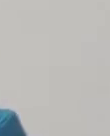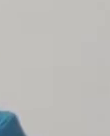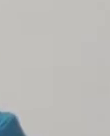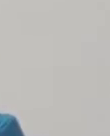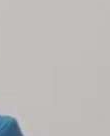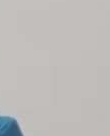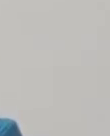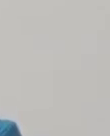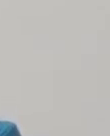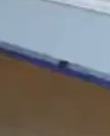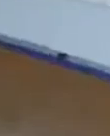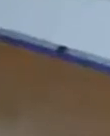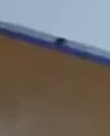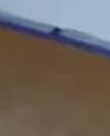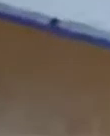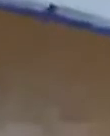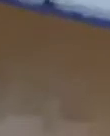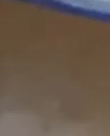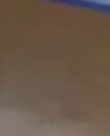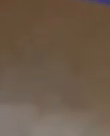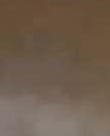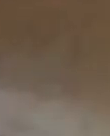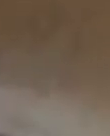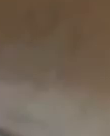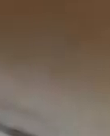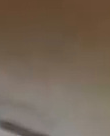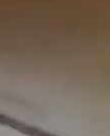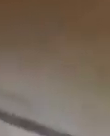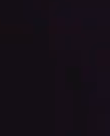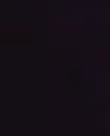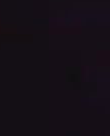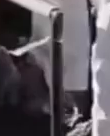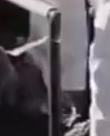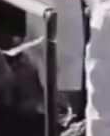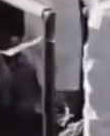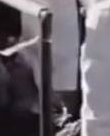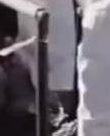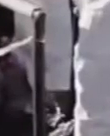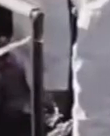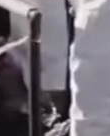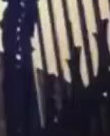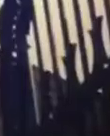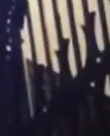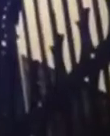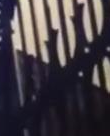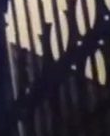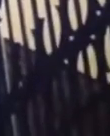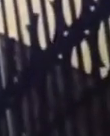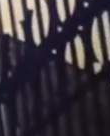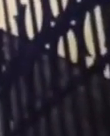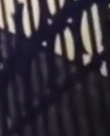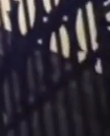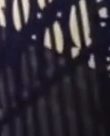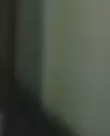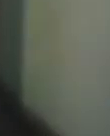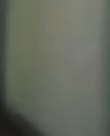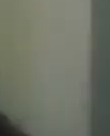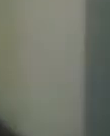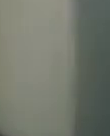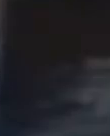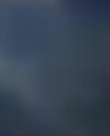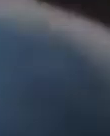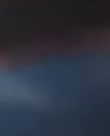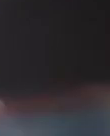stipendi all'altezza e andare verso l'unificazione tra pubblico privato e terzo settore un nuovo sistema di carriere per